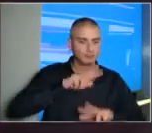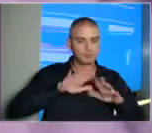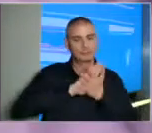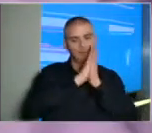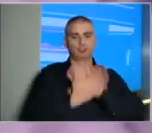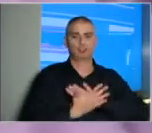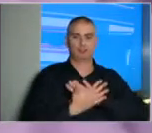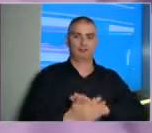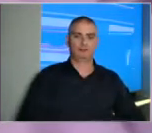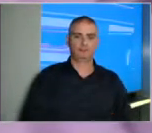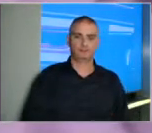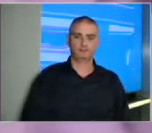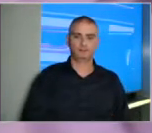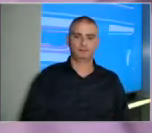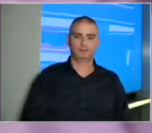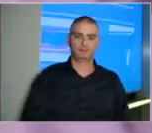ישתנה.